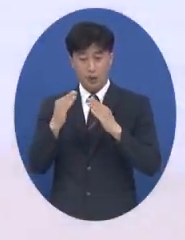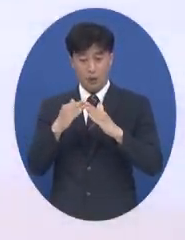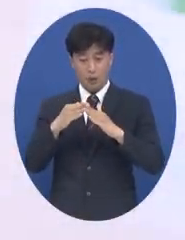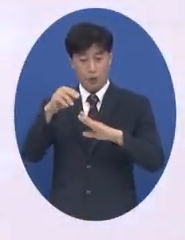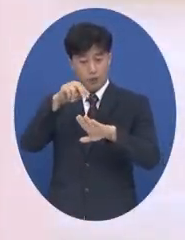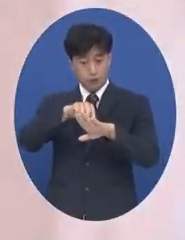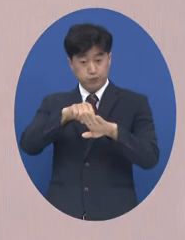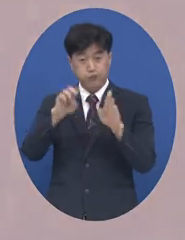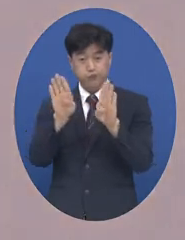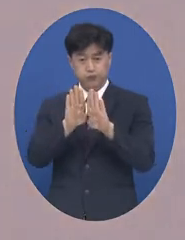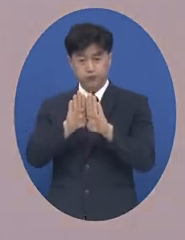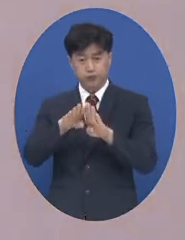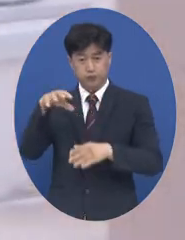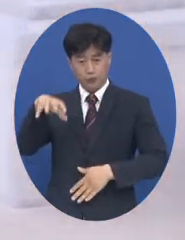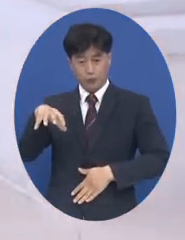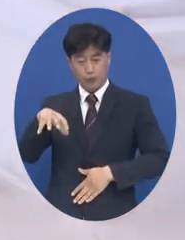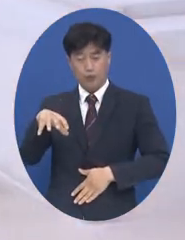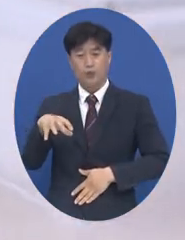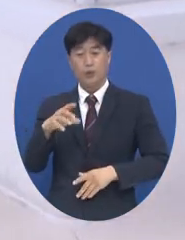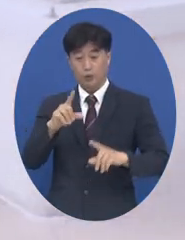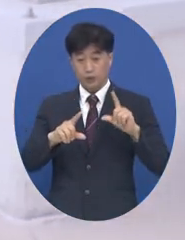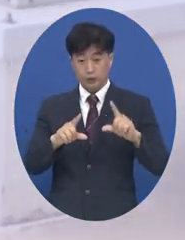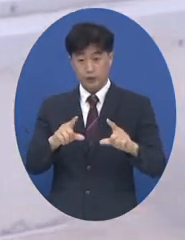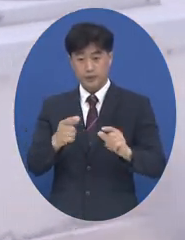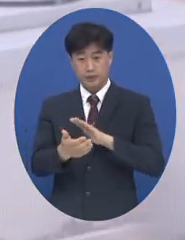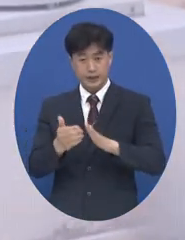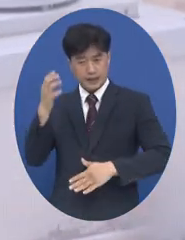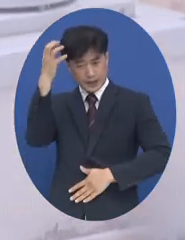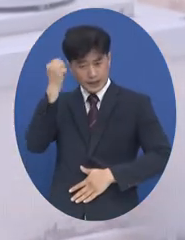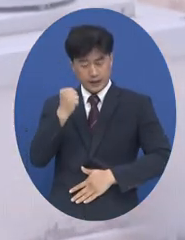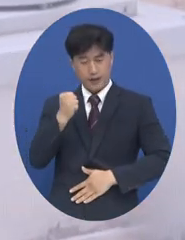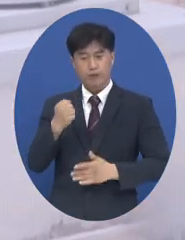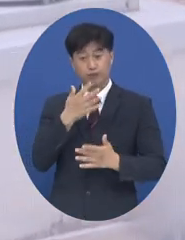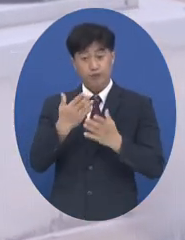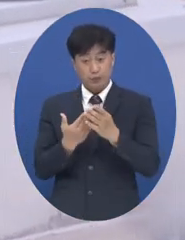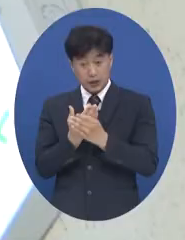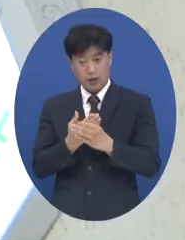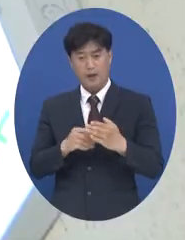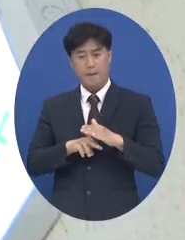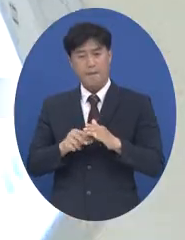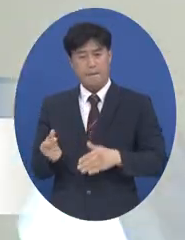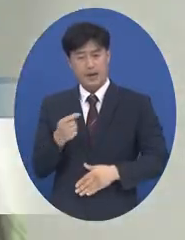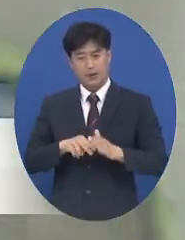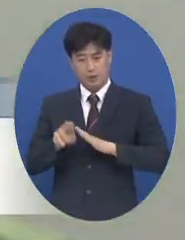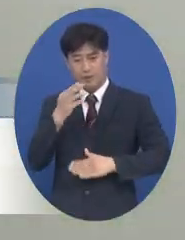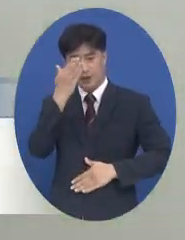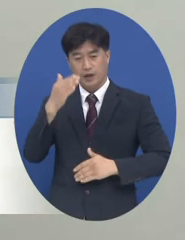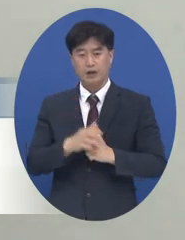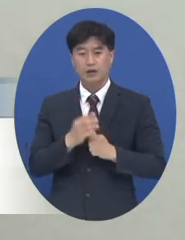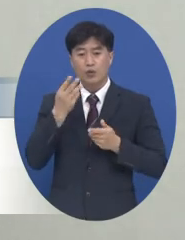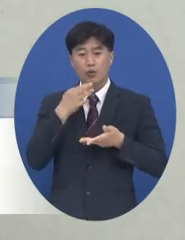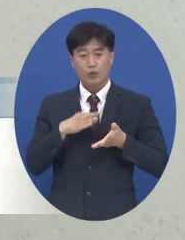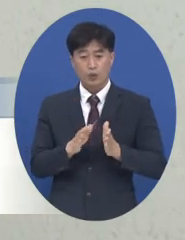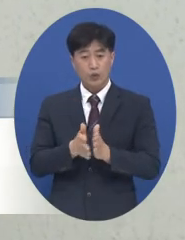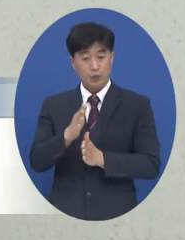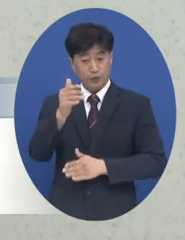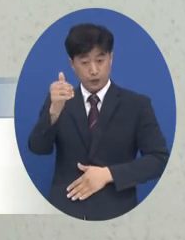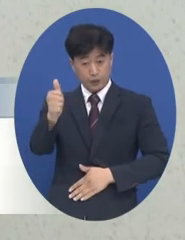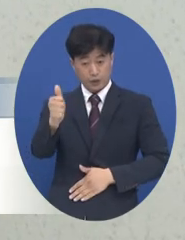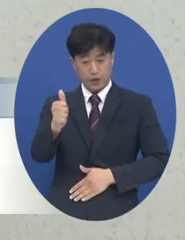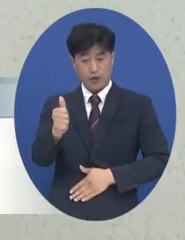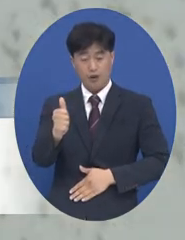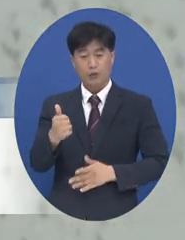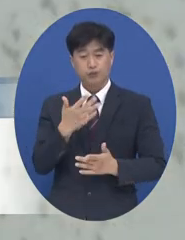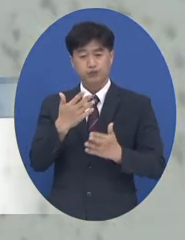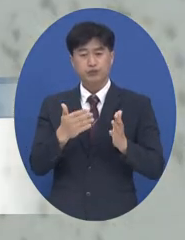위치와 상태를 미리 숙지해 화제 c 신속하게 대피할 수 있는 겁니다 경기도 소방재난본부 에서 화재 예방